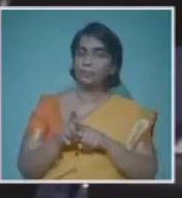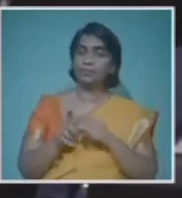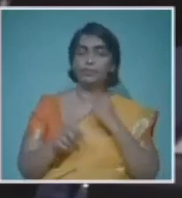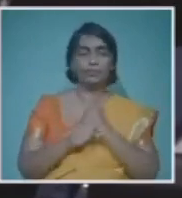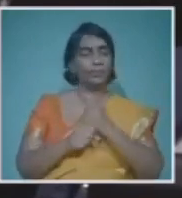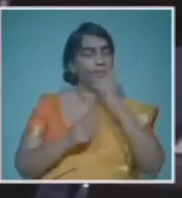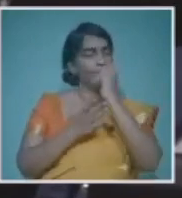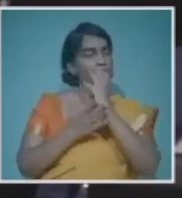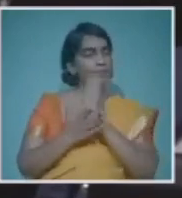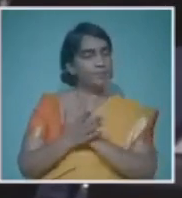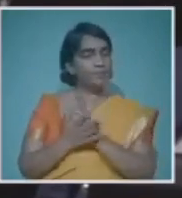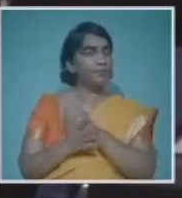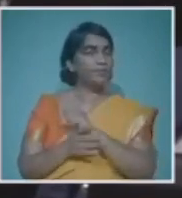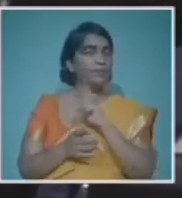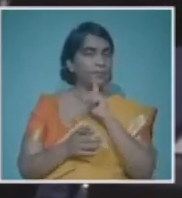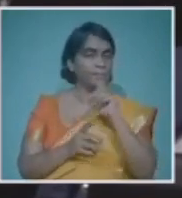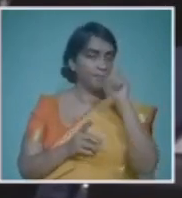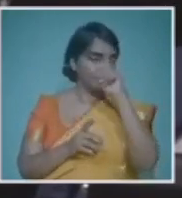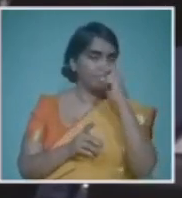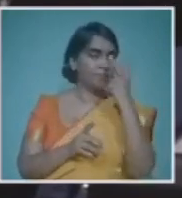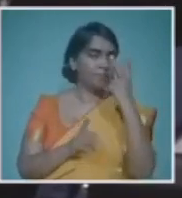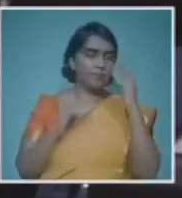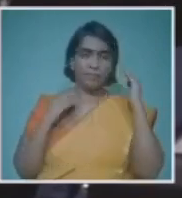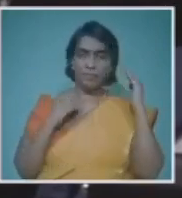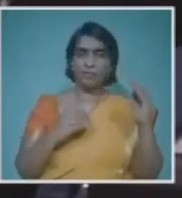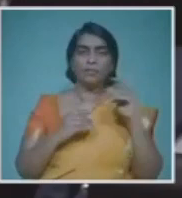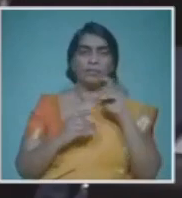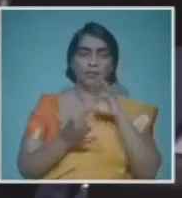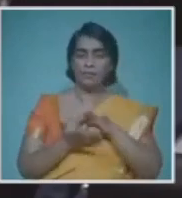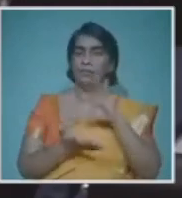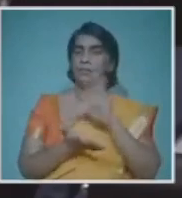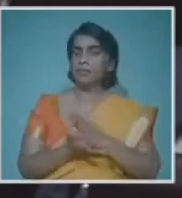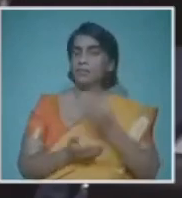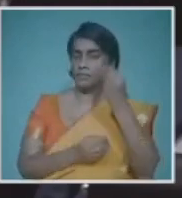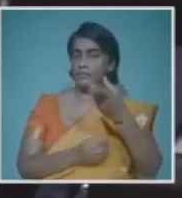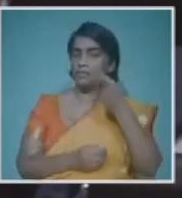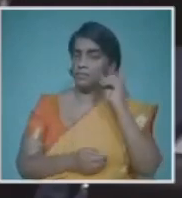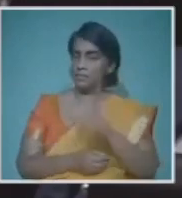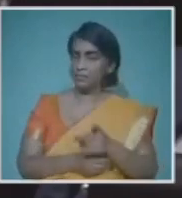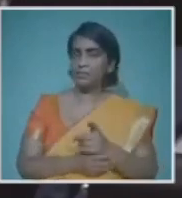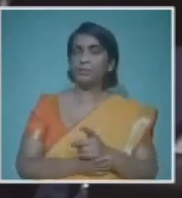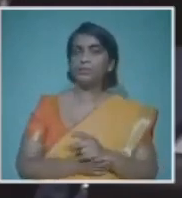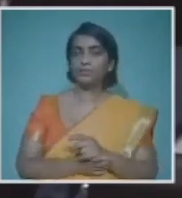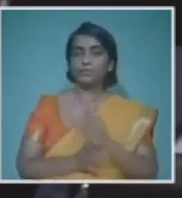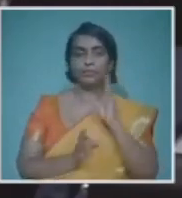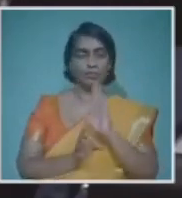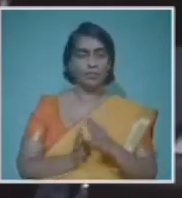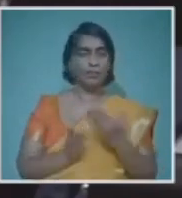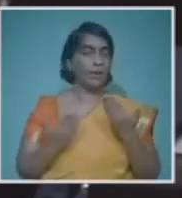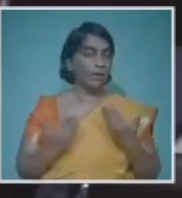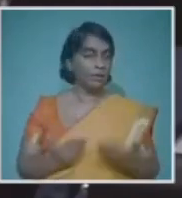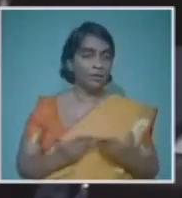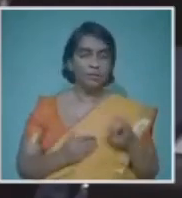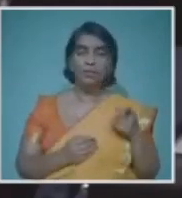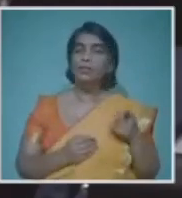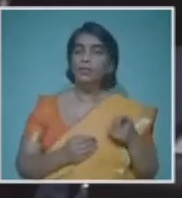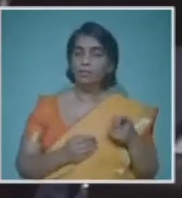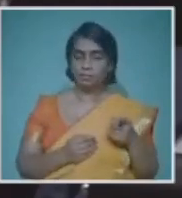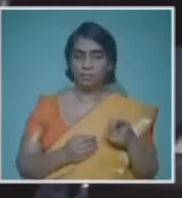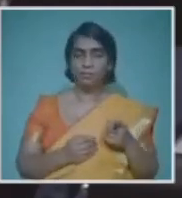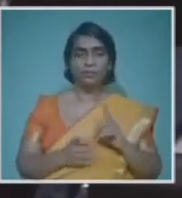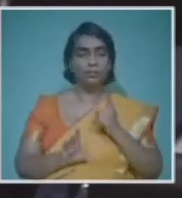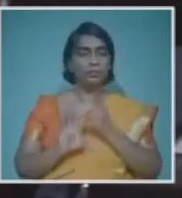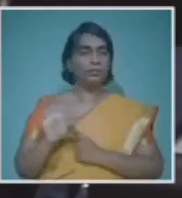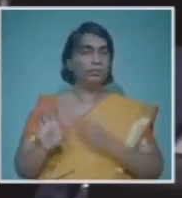ආණ්ඩු ක්‍රම විවස්ථාවය කියලා තියෙන්නේ මාස දෙකක් ඇතුළත නඩු තීන්දුව ලබා දීම අනිවාර්යයි කියලා. ඒ වුණාට වර්තමානයේ